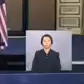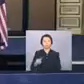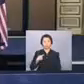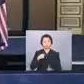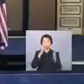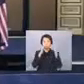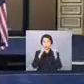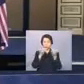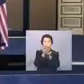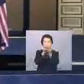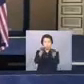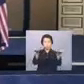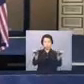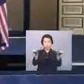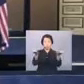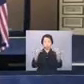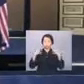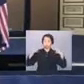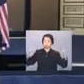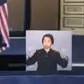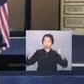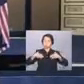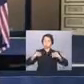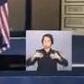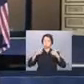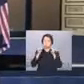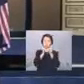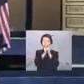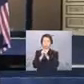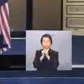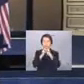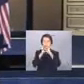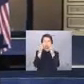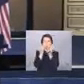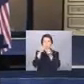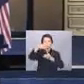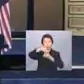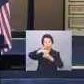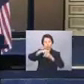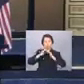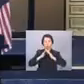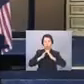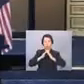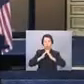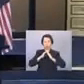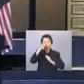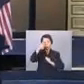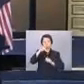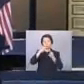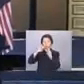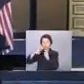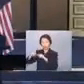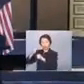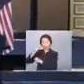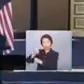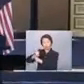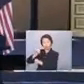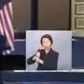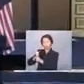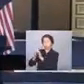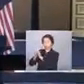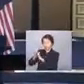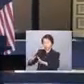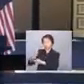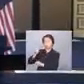Saya harap saudara-saudari sihat sejahtera bersama keluarga di rumah. Bagi yang sedang bekerja,